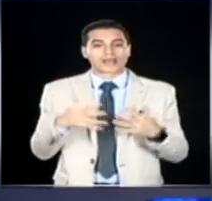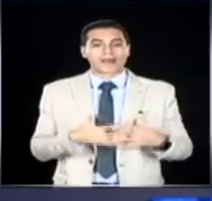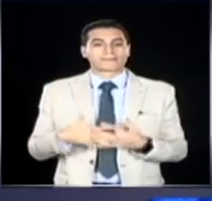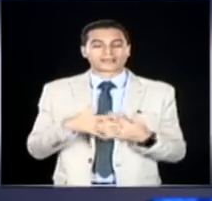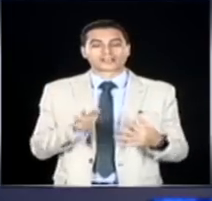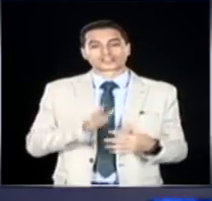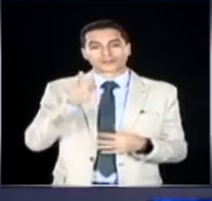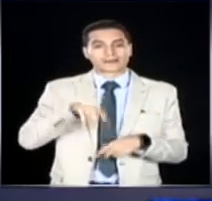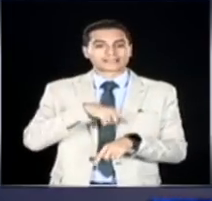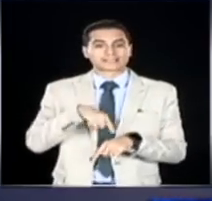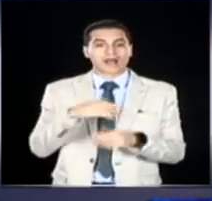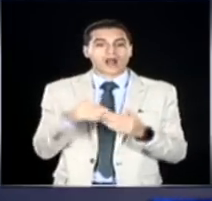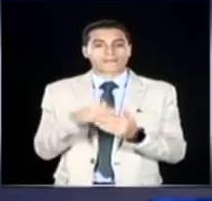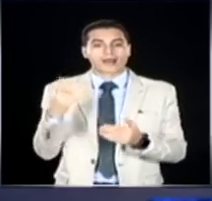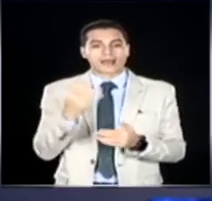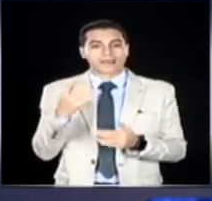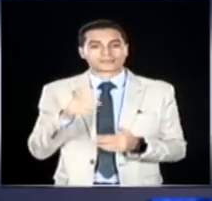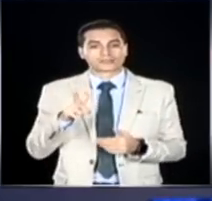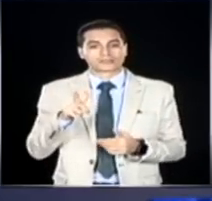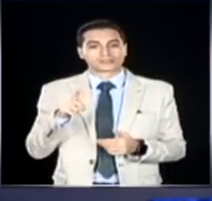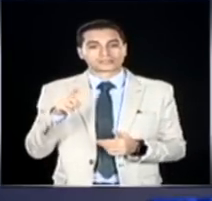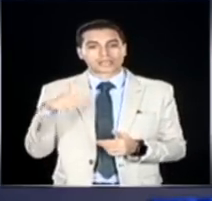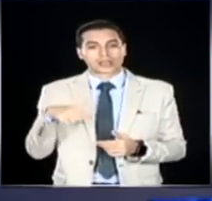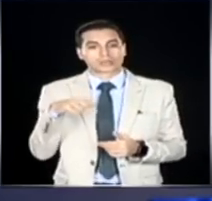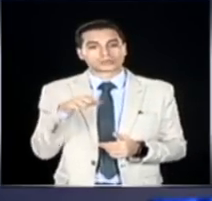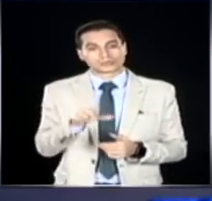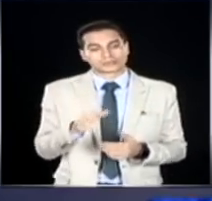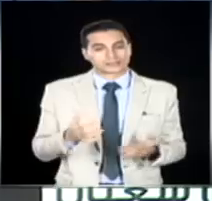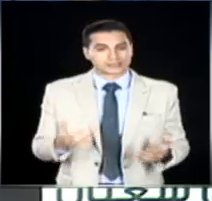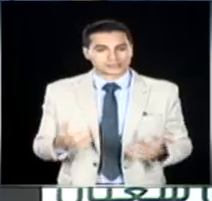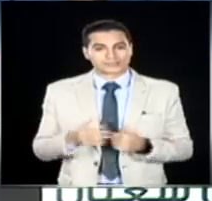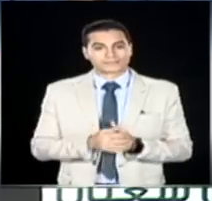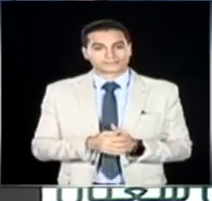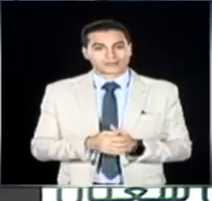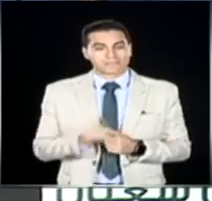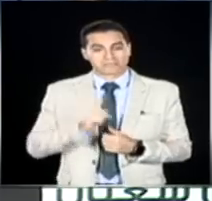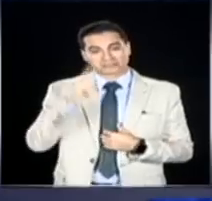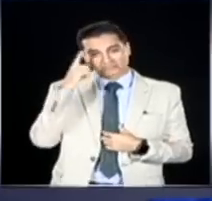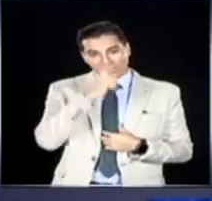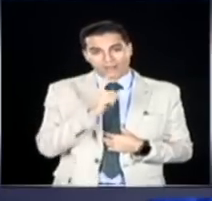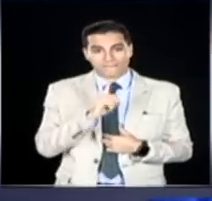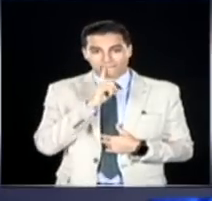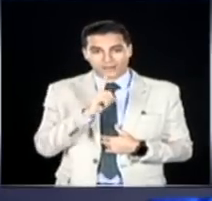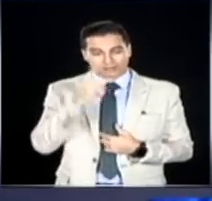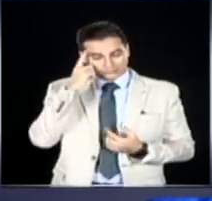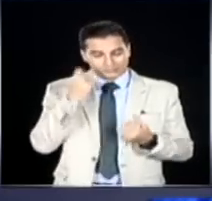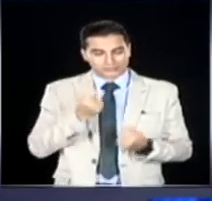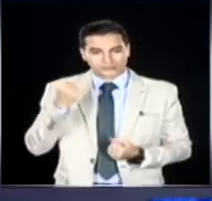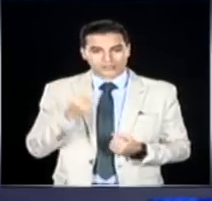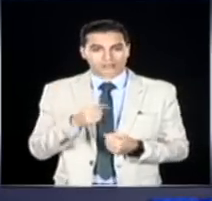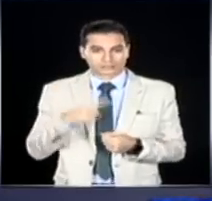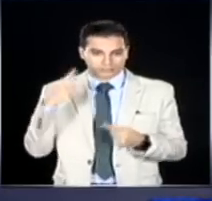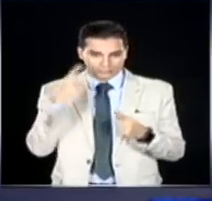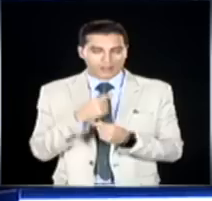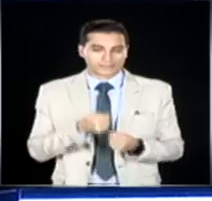كم عدد ساعات في اربعه ايام 96 مش صعبه ولكن في تحت الضغط بتبقى